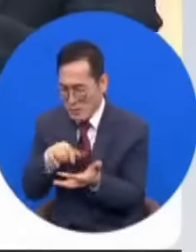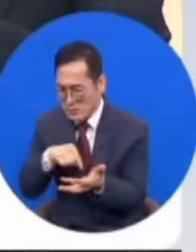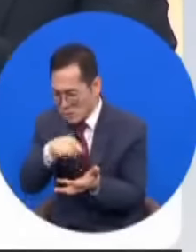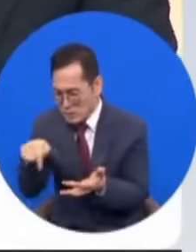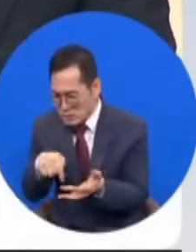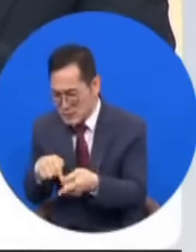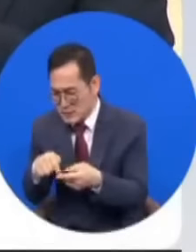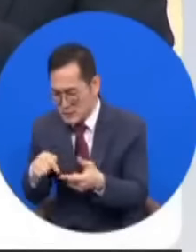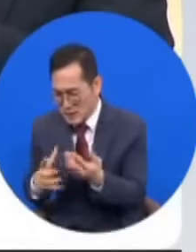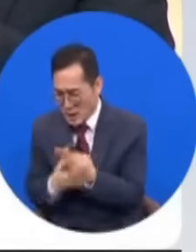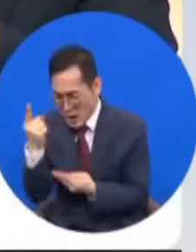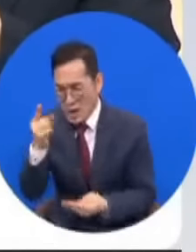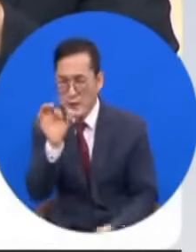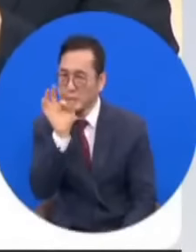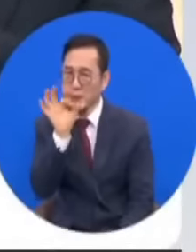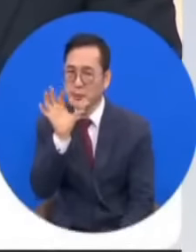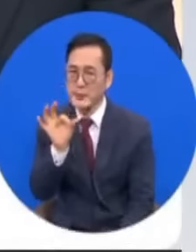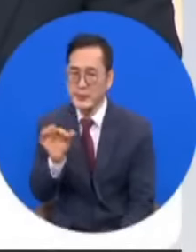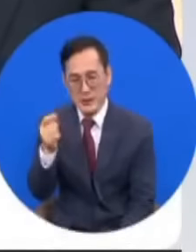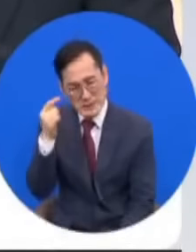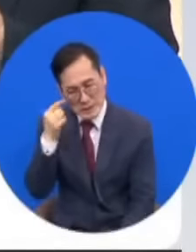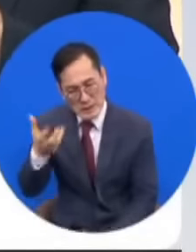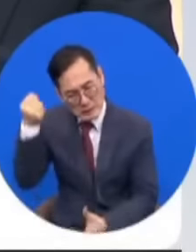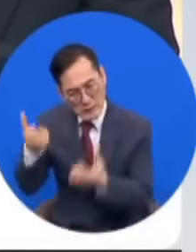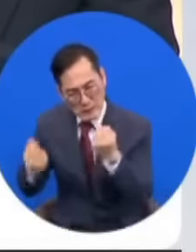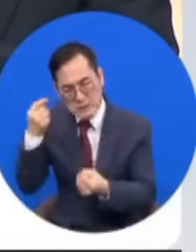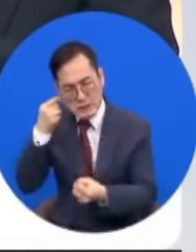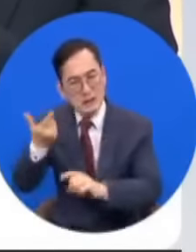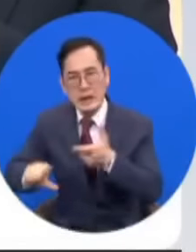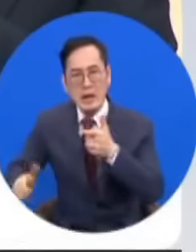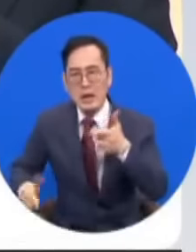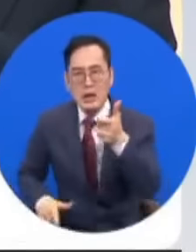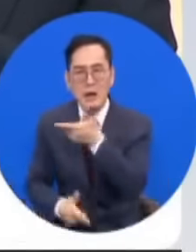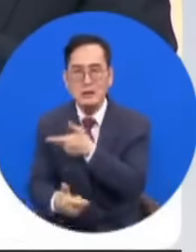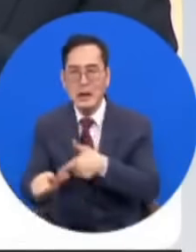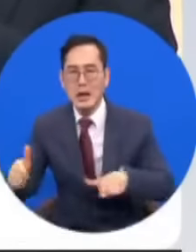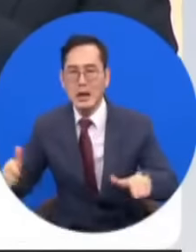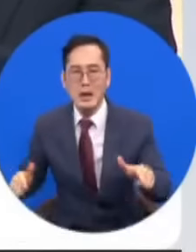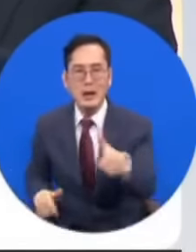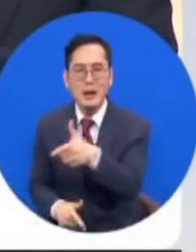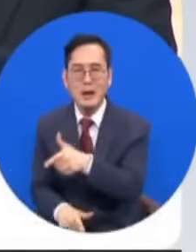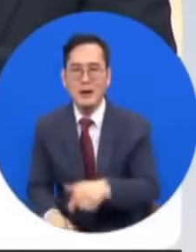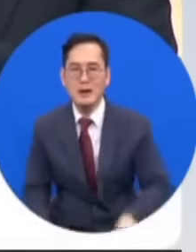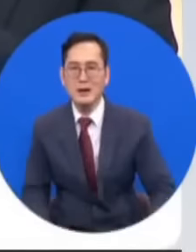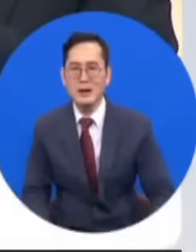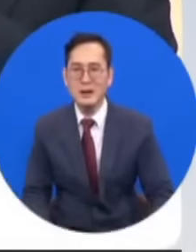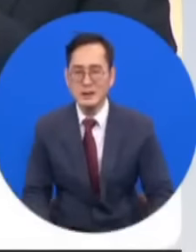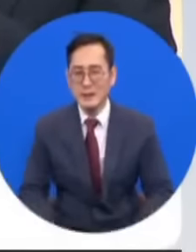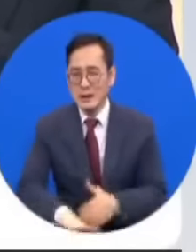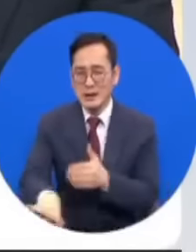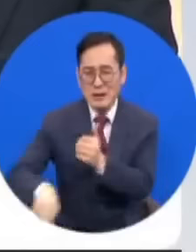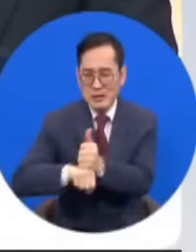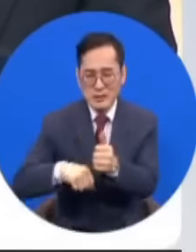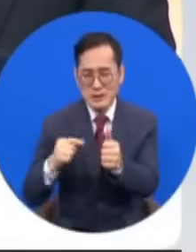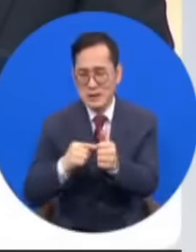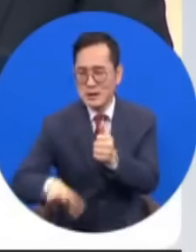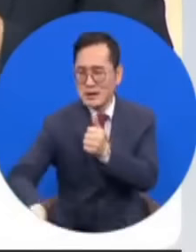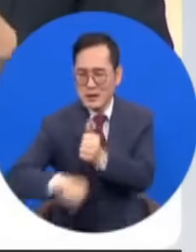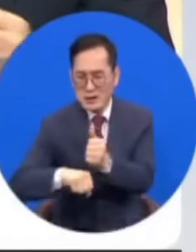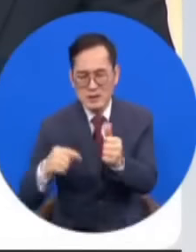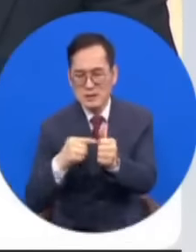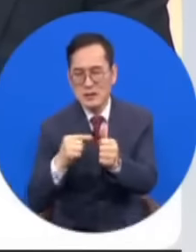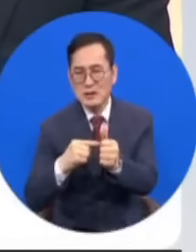양 세력이 싫어 가지고 제 3세력이 다 모일 거 같지만 이거를 모으려면 그만한 어떤 구심력 쉽지가 않다 강한 구심력이